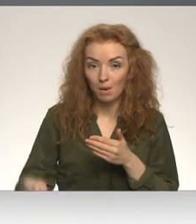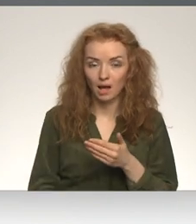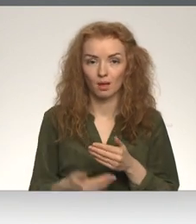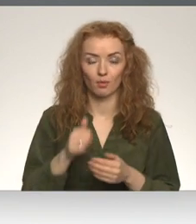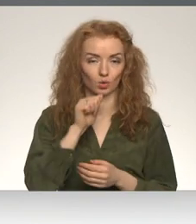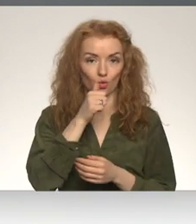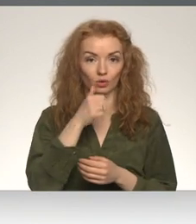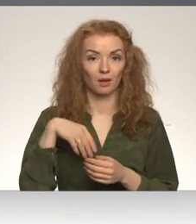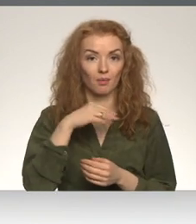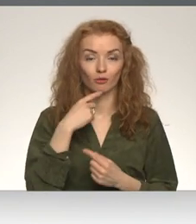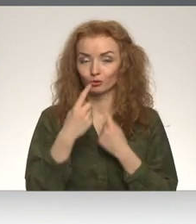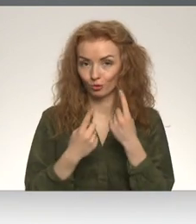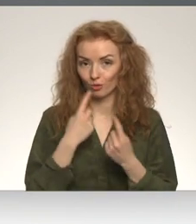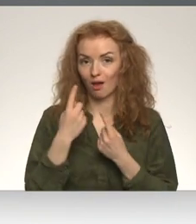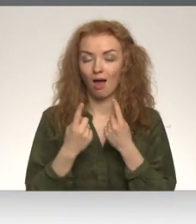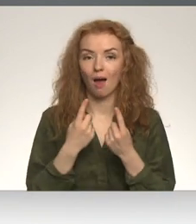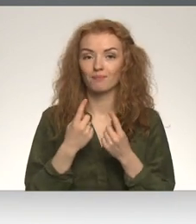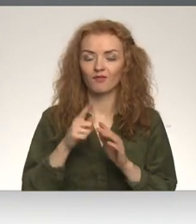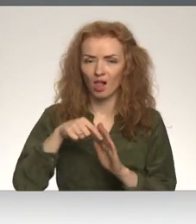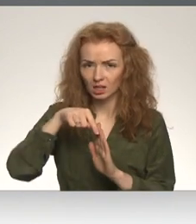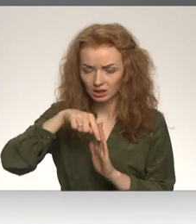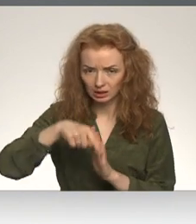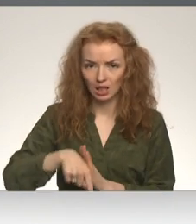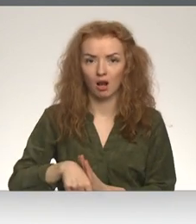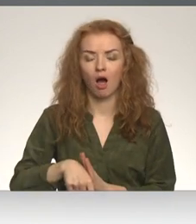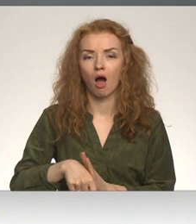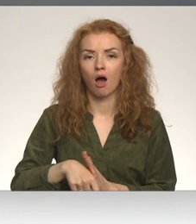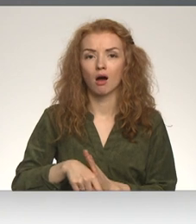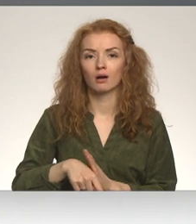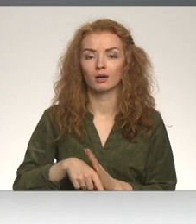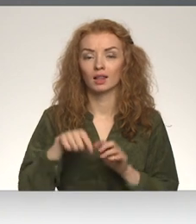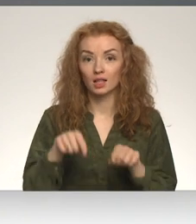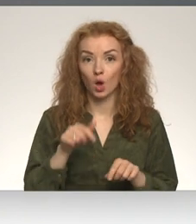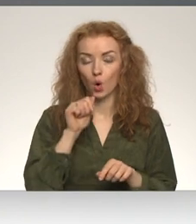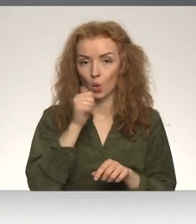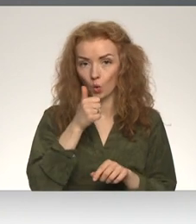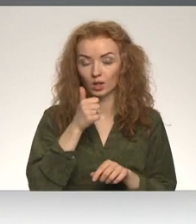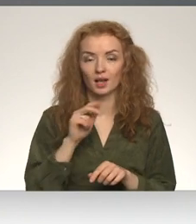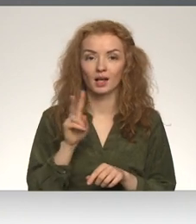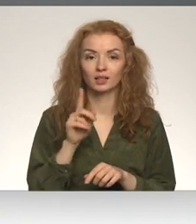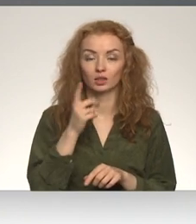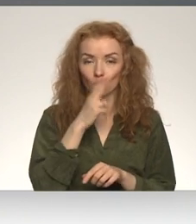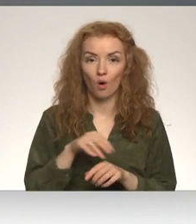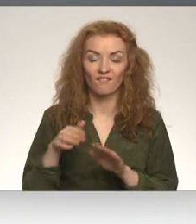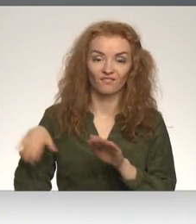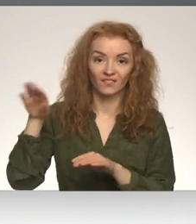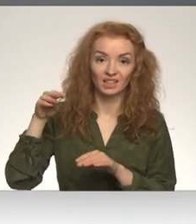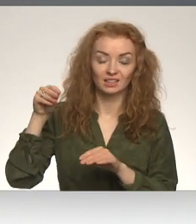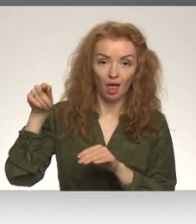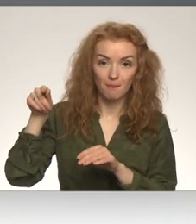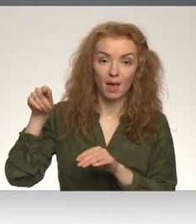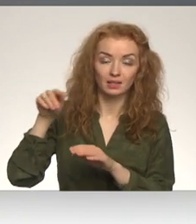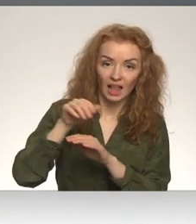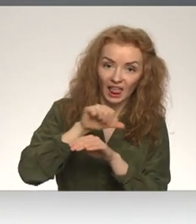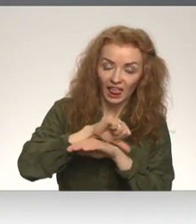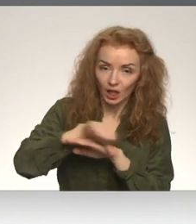mēs runājam tā kā tādā dziļākā kontekstā. Nu, tie jau ir tie ūdeņi, kas ir no virszemes izolēti